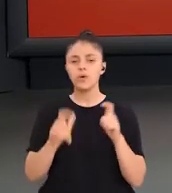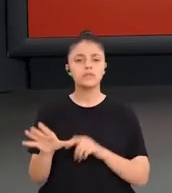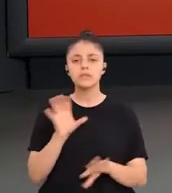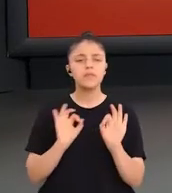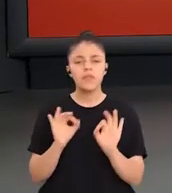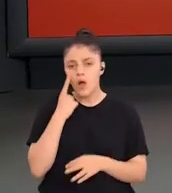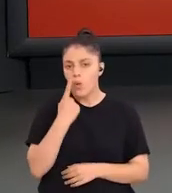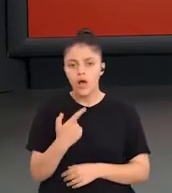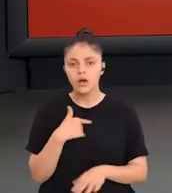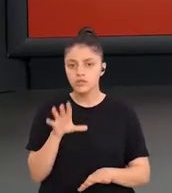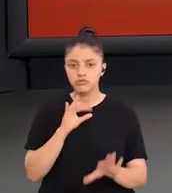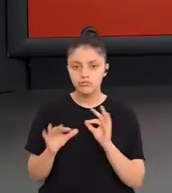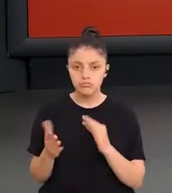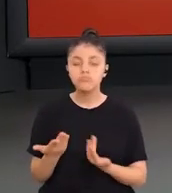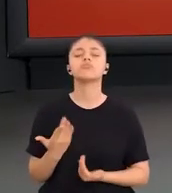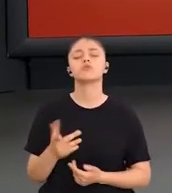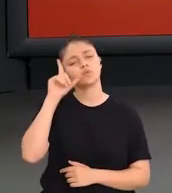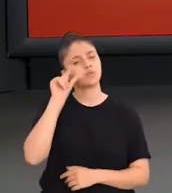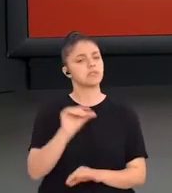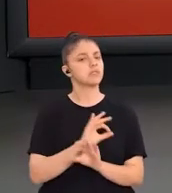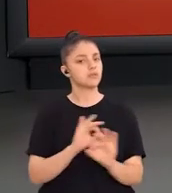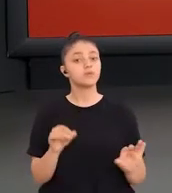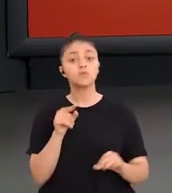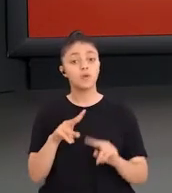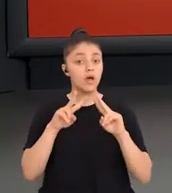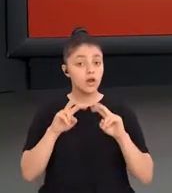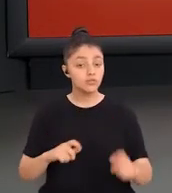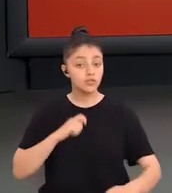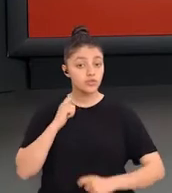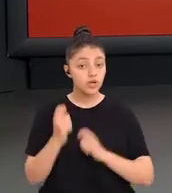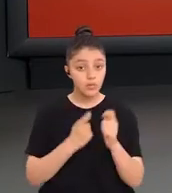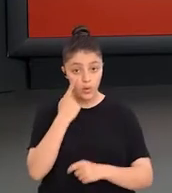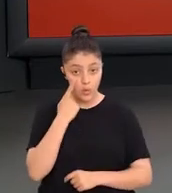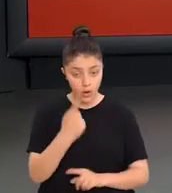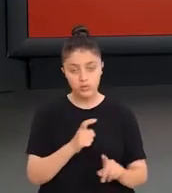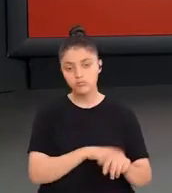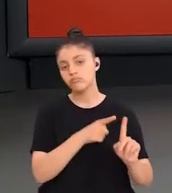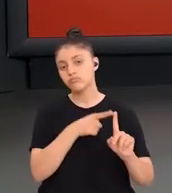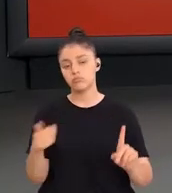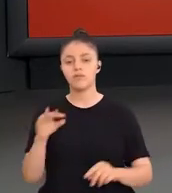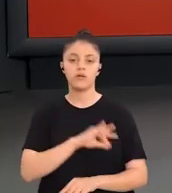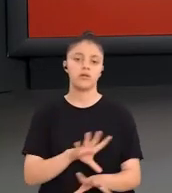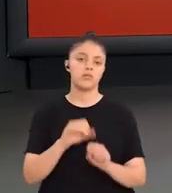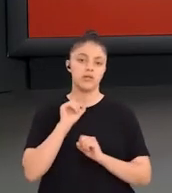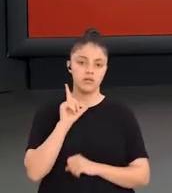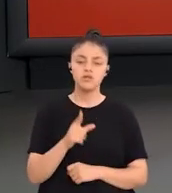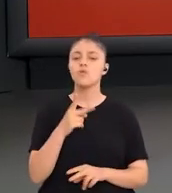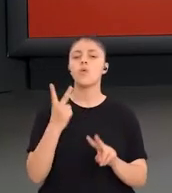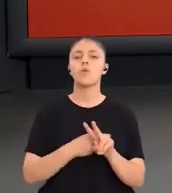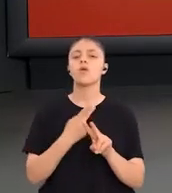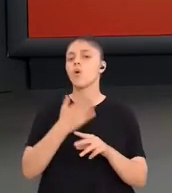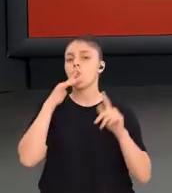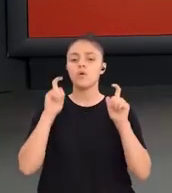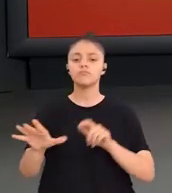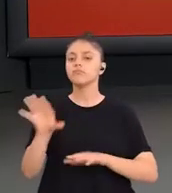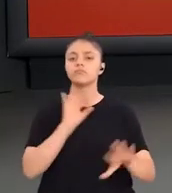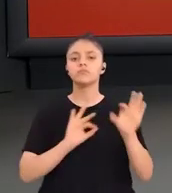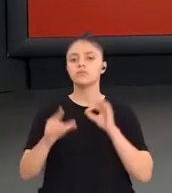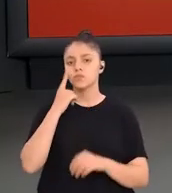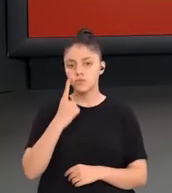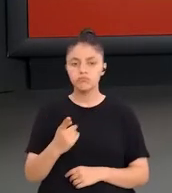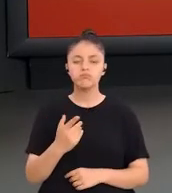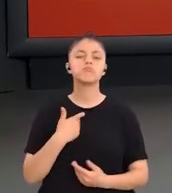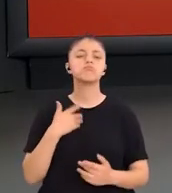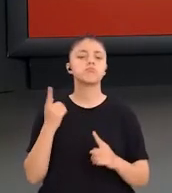bu okullar nasıl seçilecek? Şüphesiz burada yine araştırma süreçlerinden yararlanırız. Burada pilot okulların seçiminde